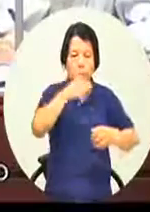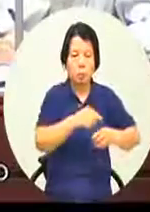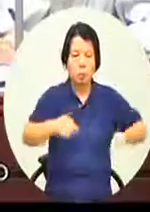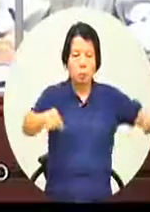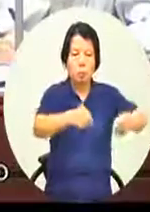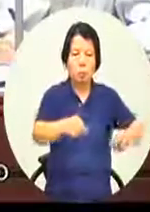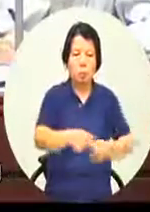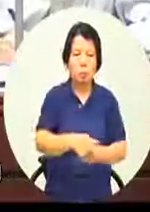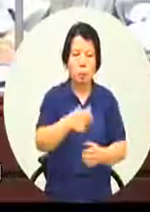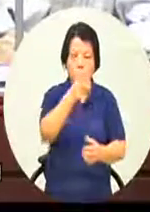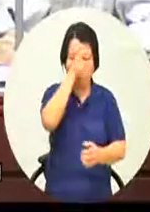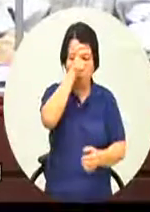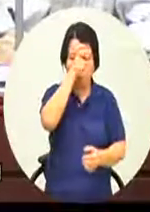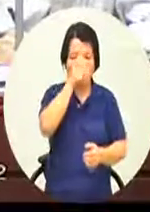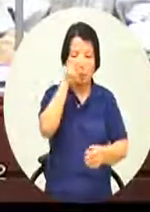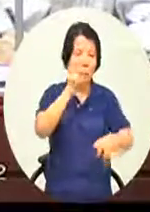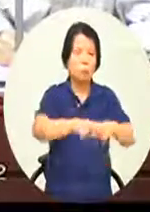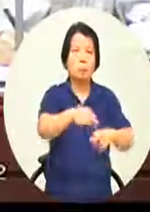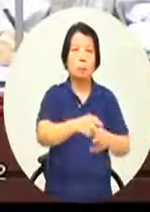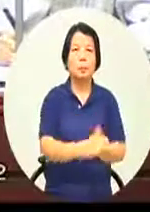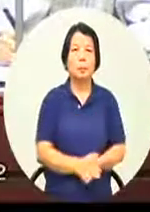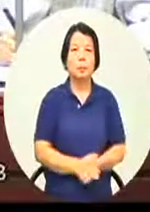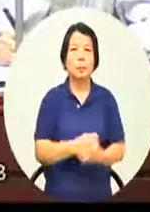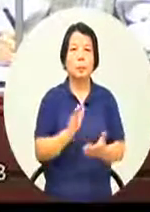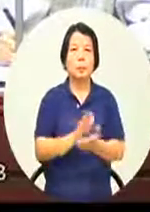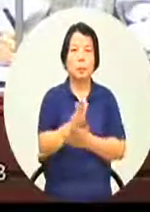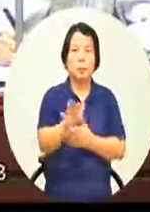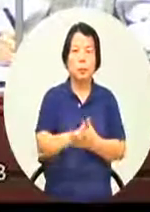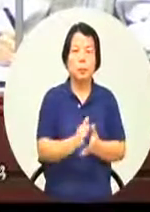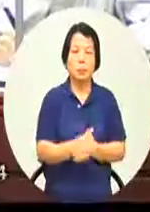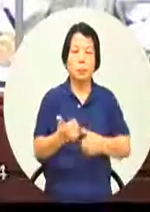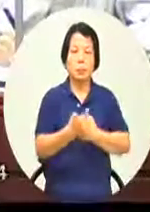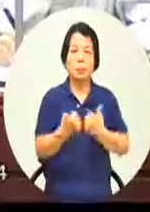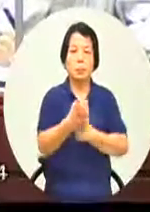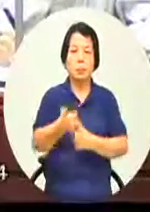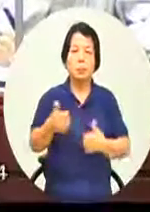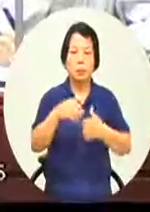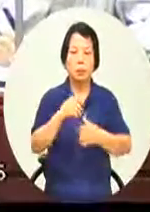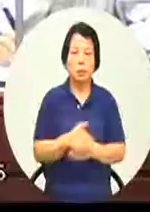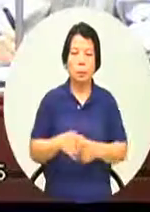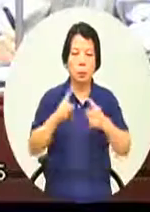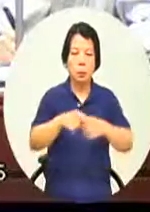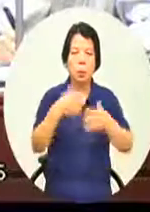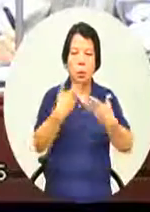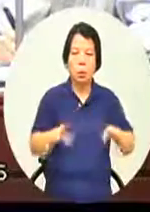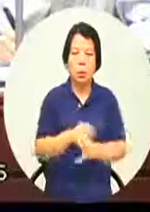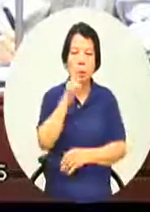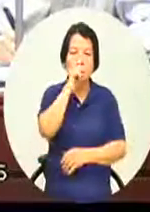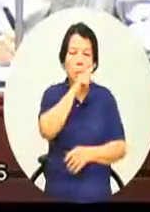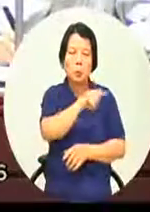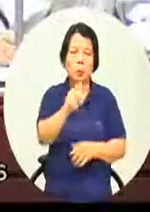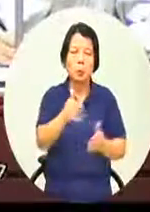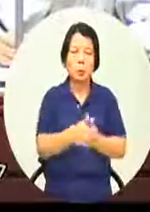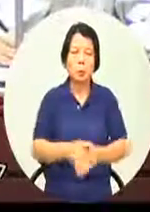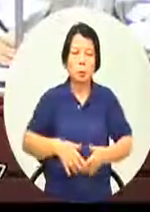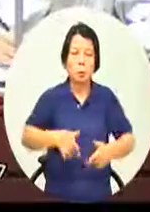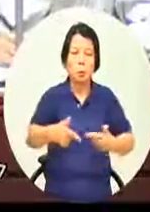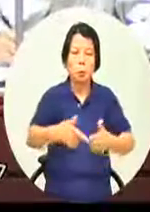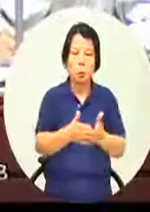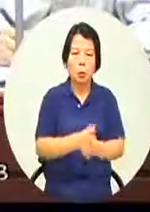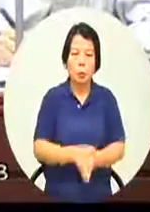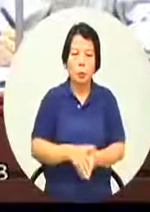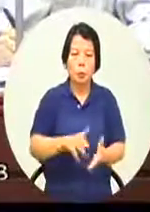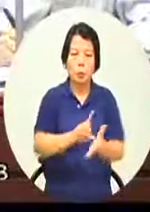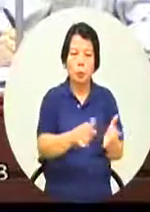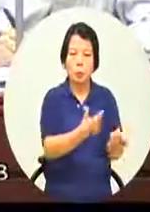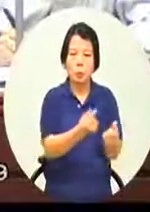戒。那未来的话，议员所提到刚刚现场有很多这种垃圾，其实这个部分我们都有做定期性的这